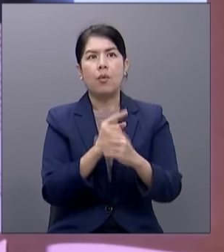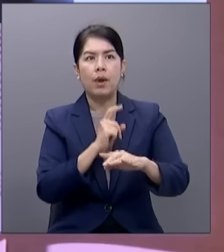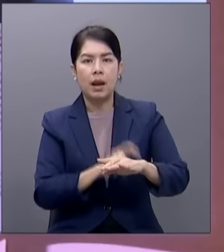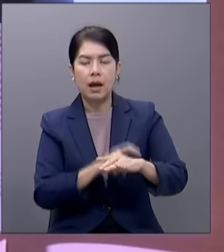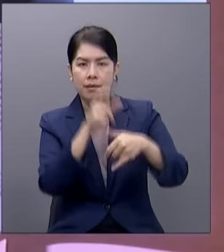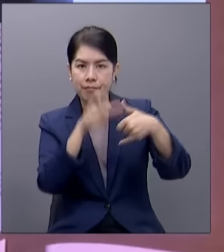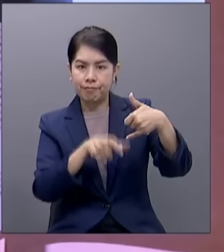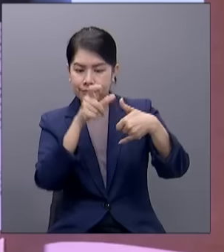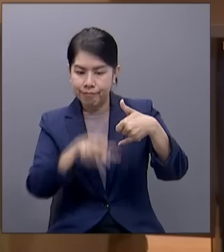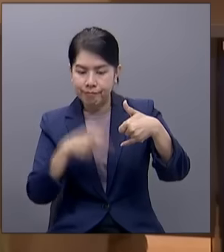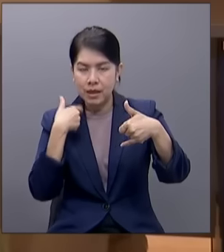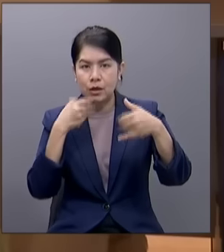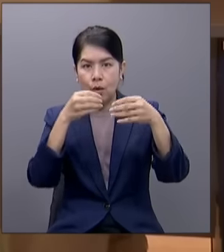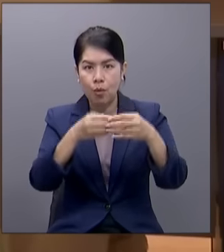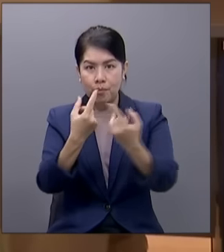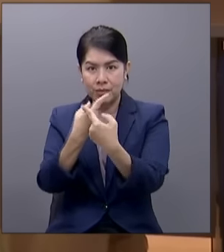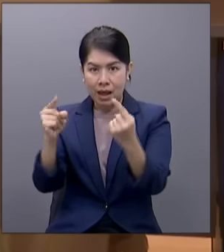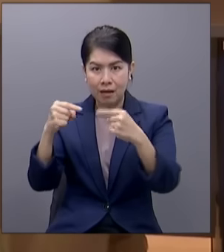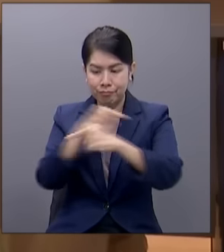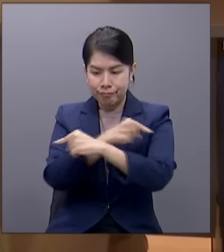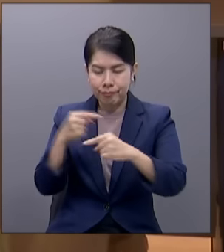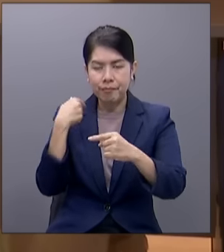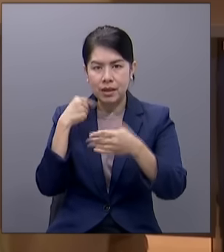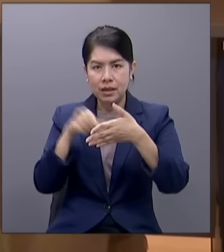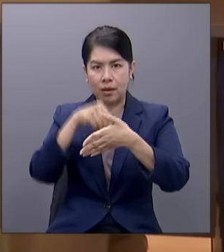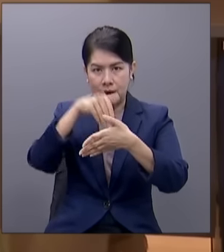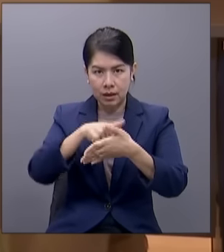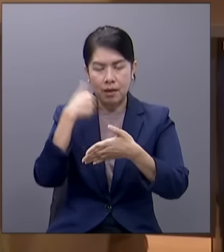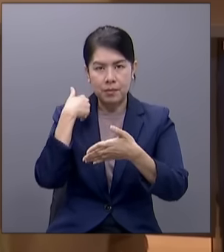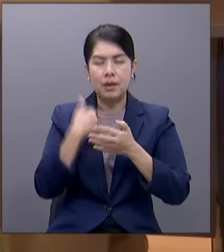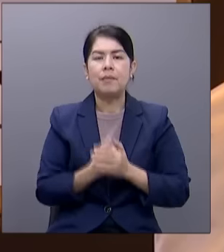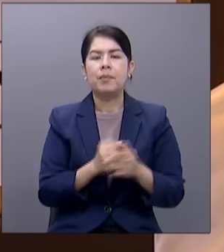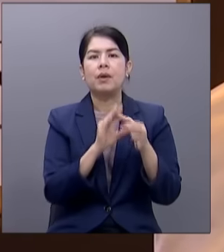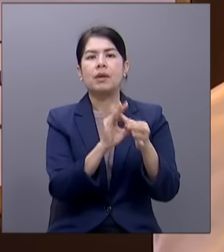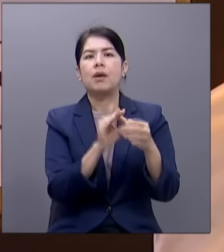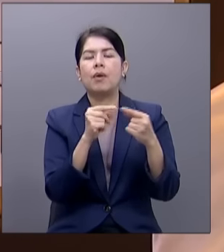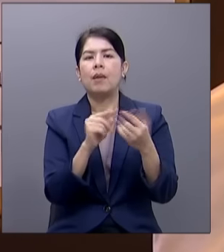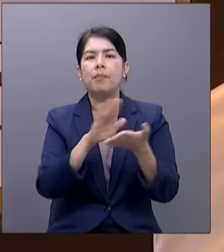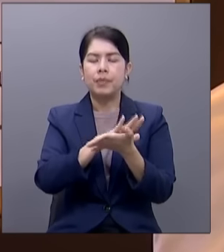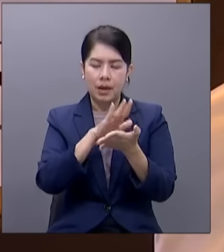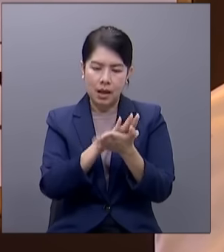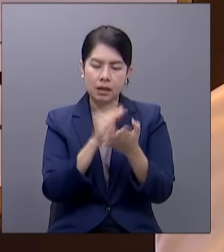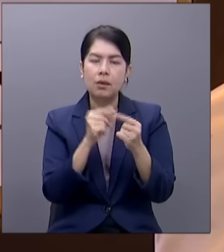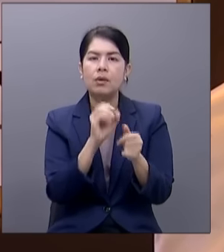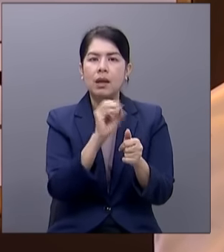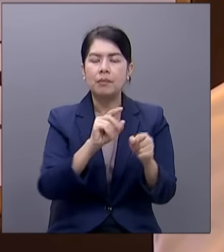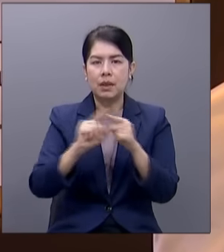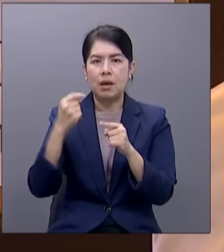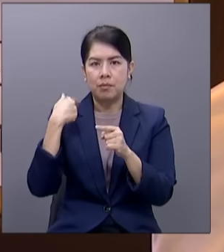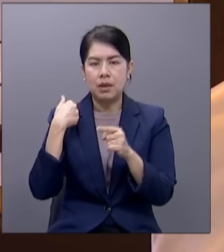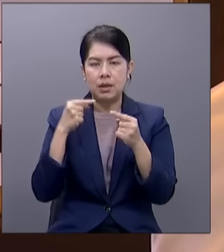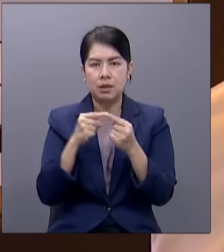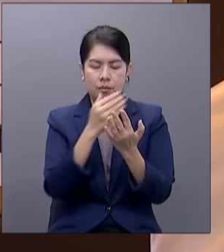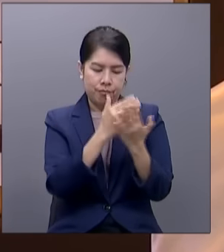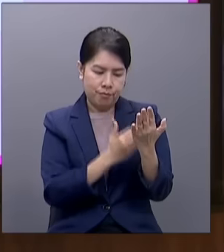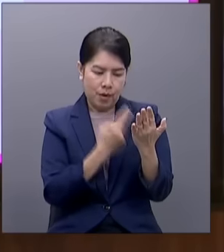วัติกลุ่มอื่นก่อนที่จะลงคะแนนและระเบียบกำหนดให้การแจกเอกสารแนะนำตัวทำได้เฉพาะบุคคลในกลุ่มเดียวกันเท่านั้นกกต.